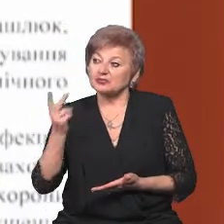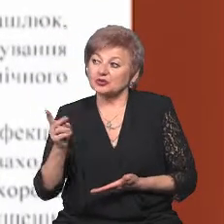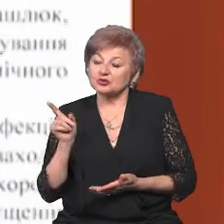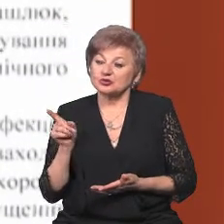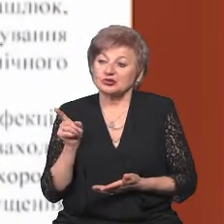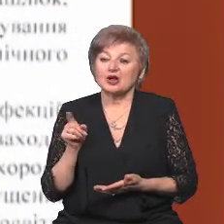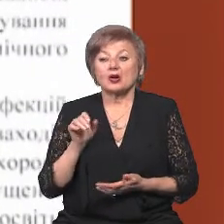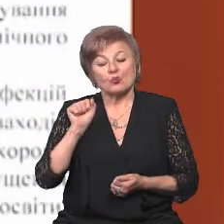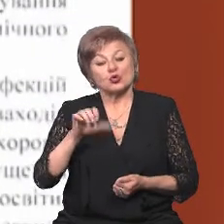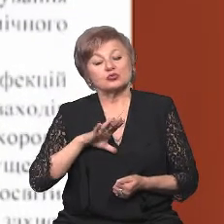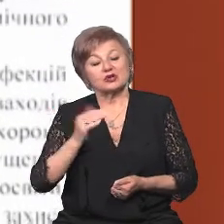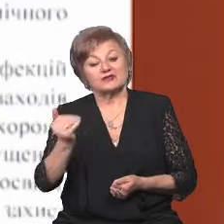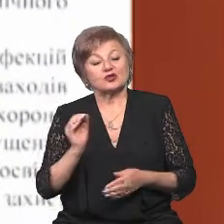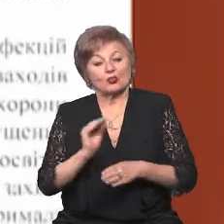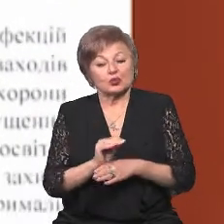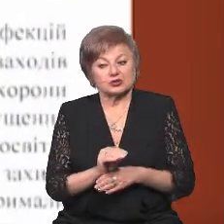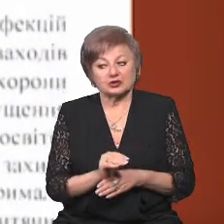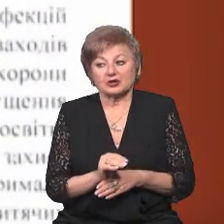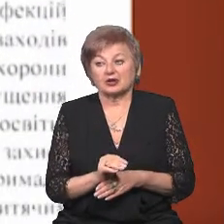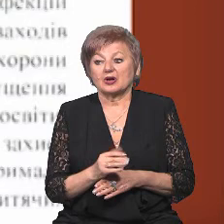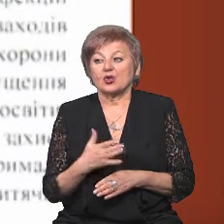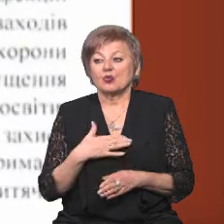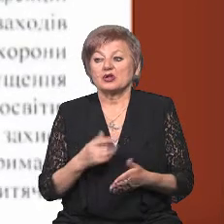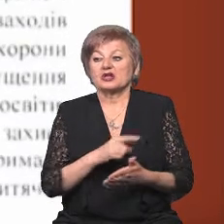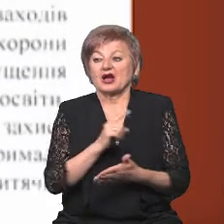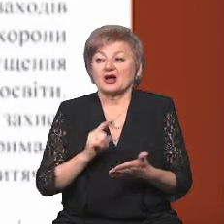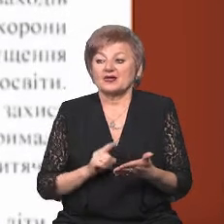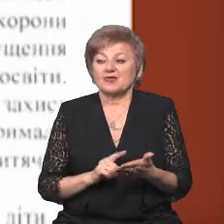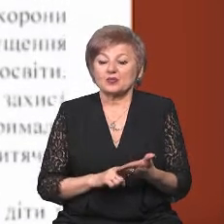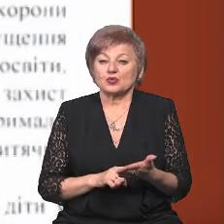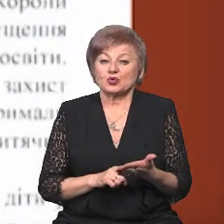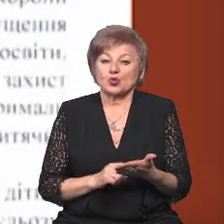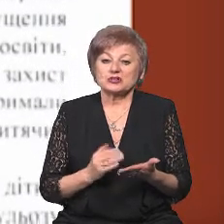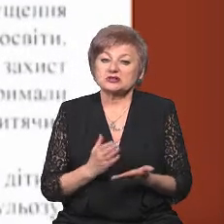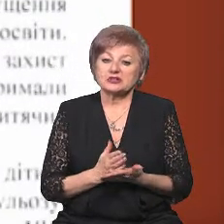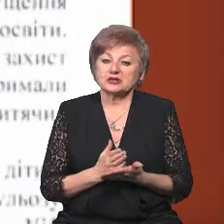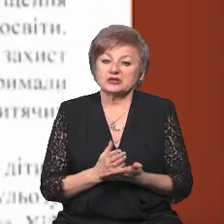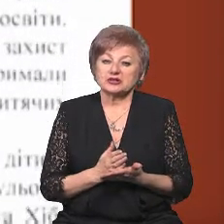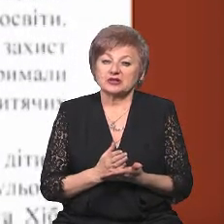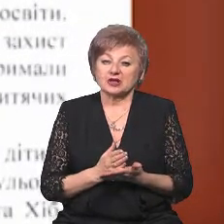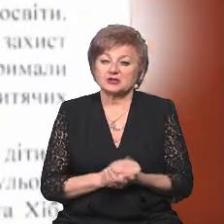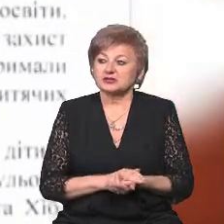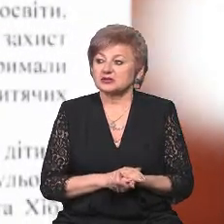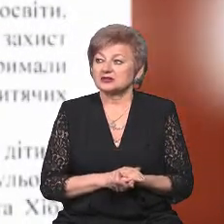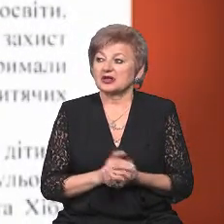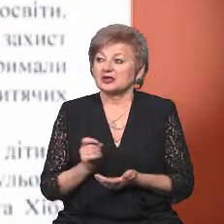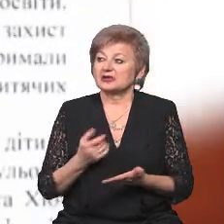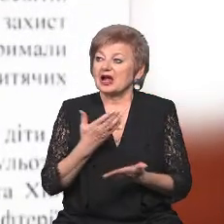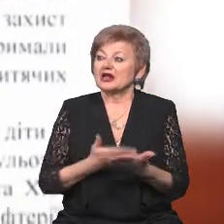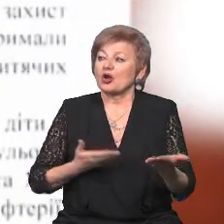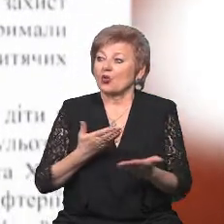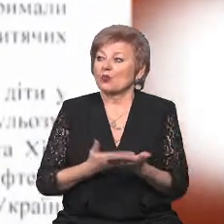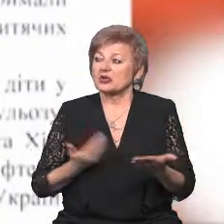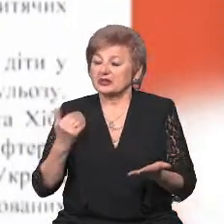ви можете доповнити або сказати. Потім, от у мене ще питання є щодо, а це рекомендований лист